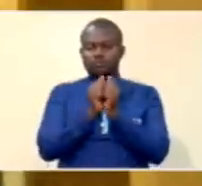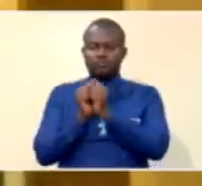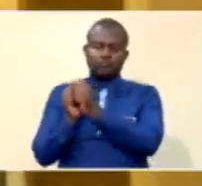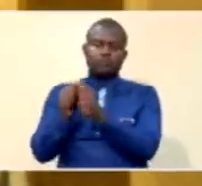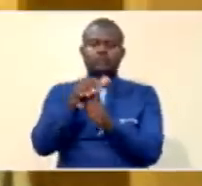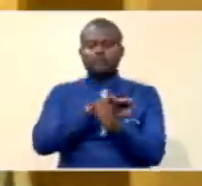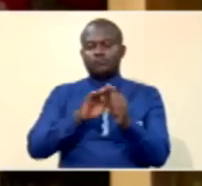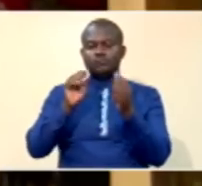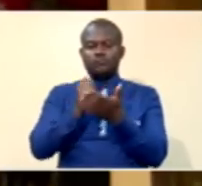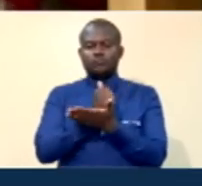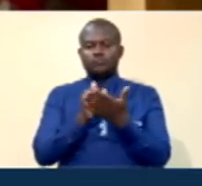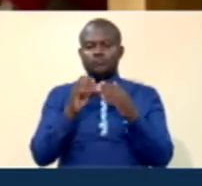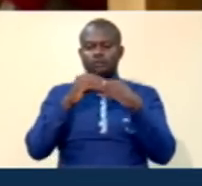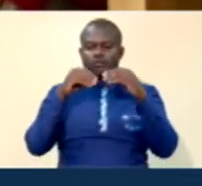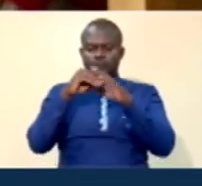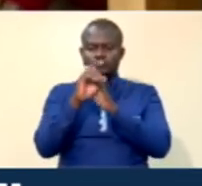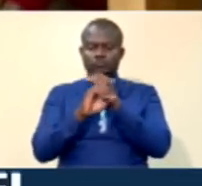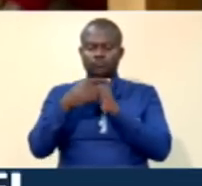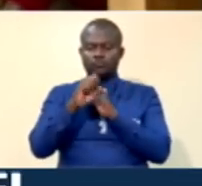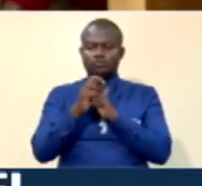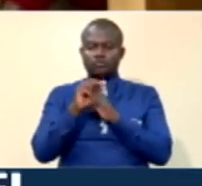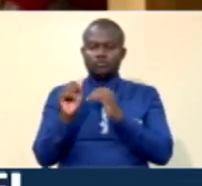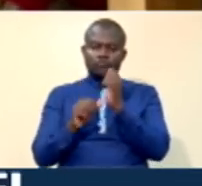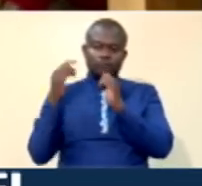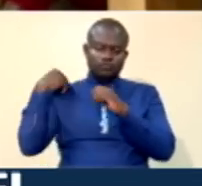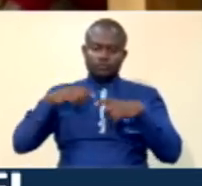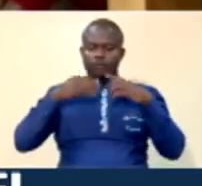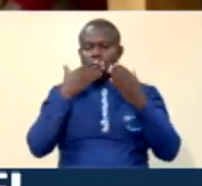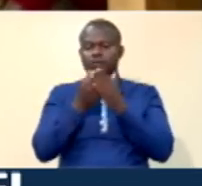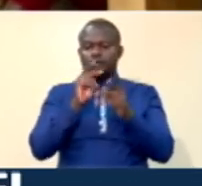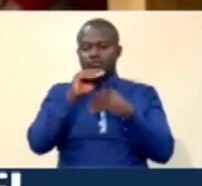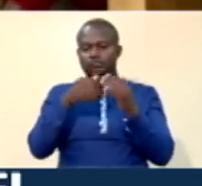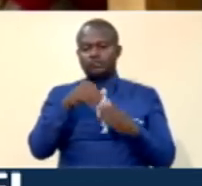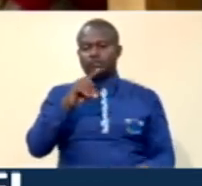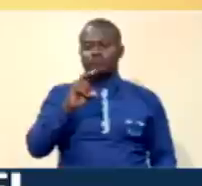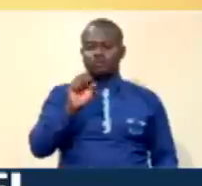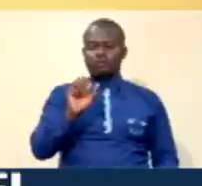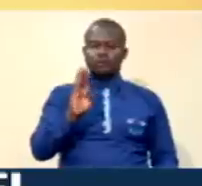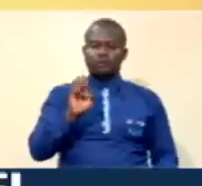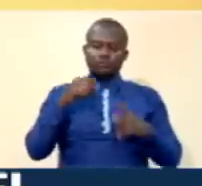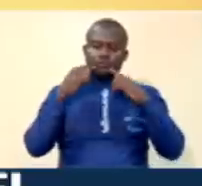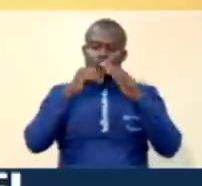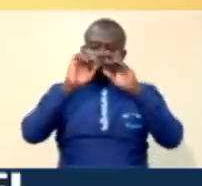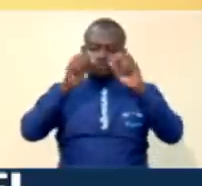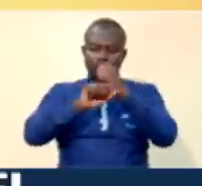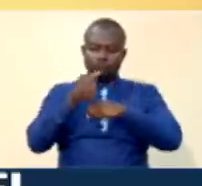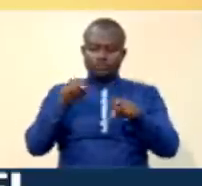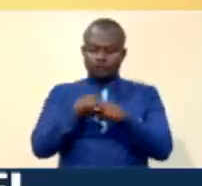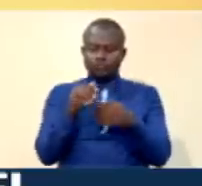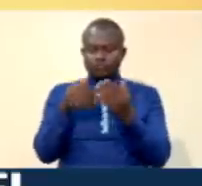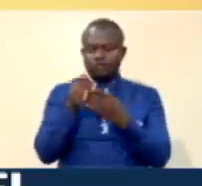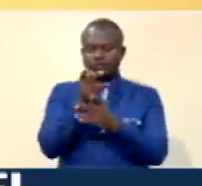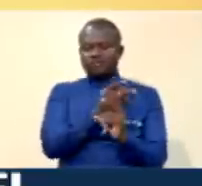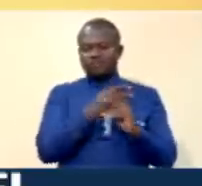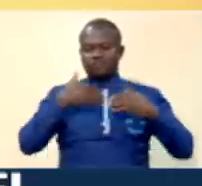hujuje ibyangombwa. Umuyobozi w'akarere ka Gisagara wungirije ushinzwe imirimo myiza y'abaturage Dusabe Denise avuga ko ibikorwa remezo nk'ibi byo